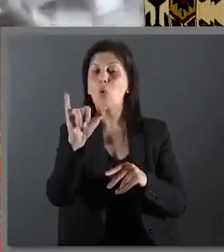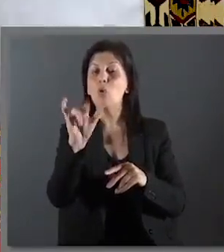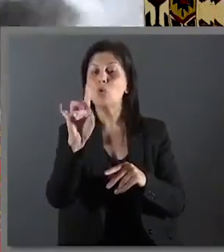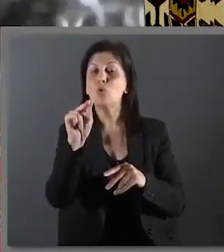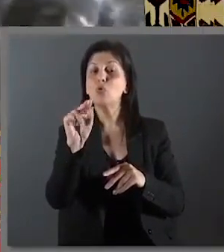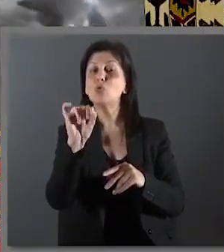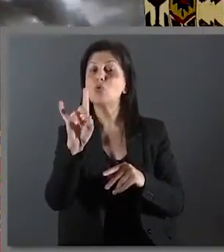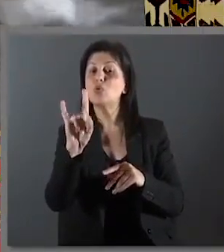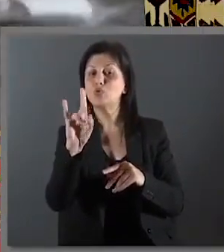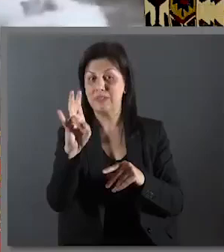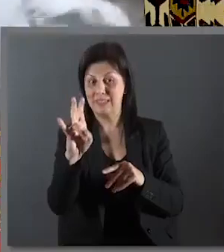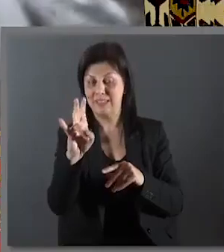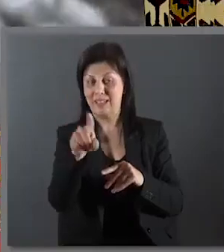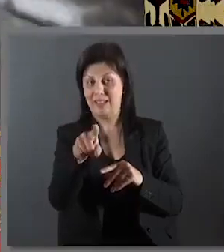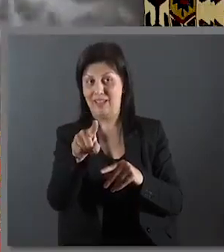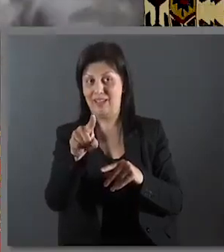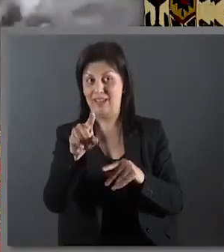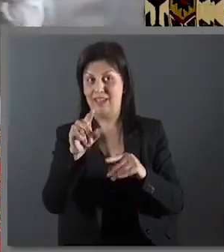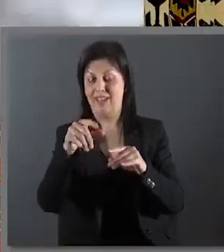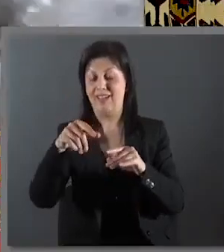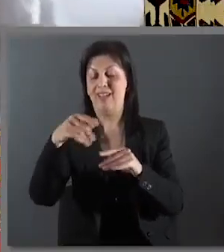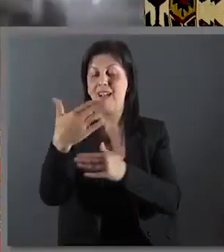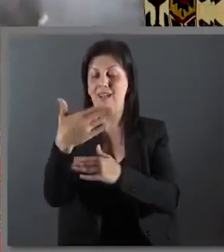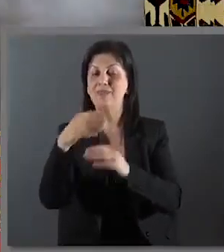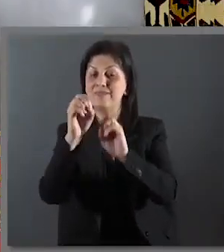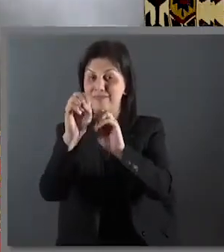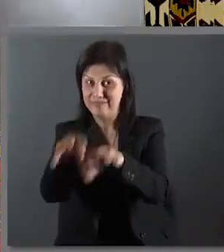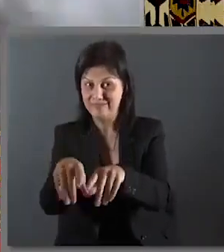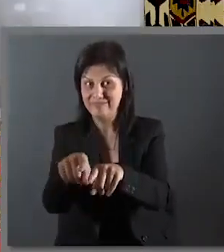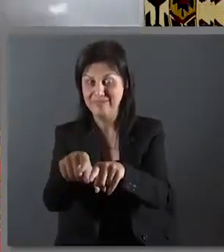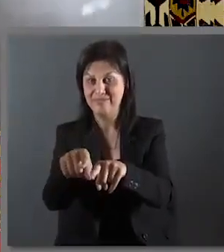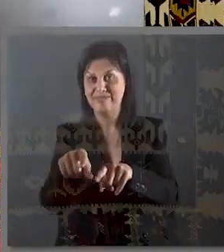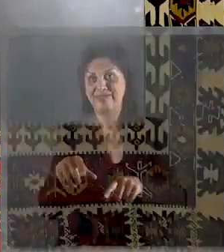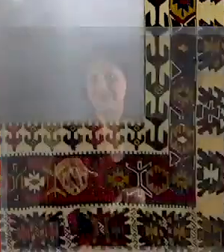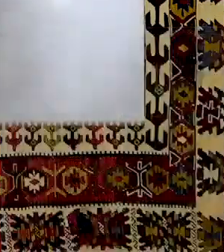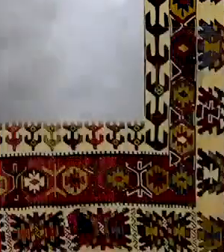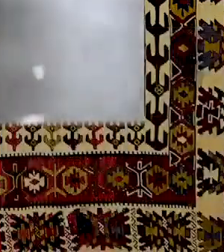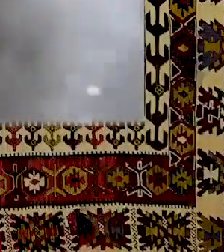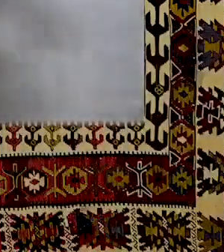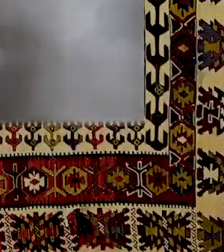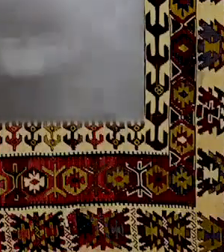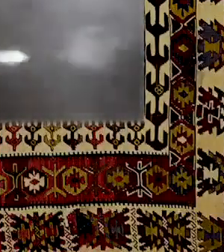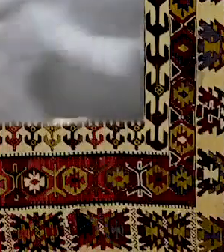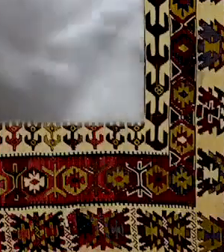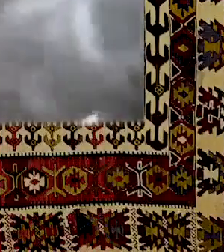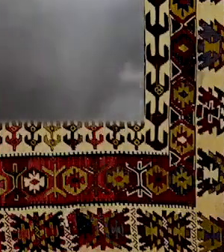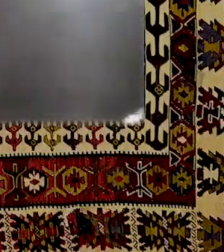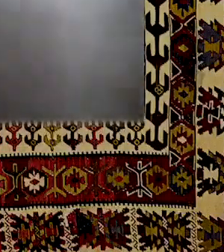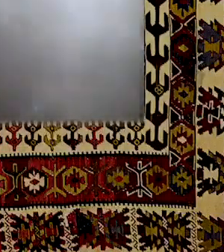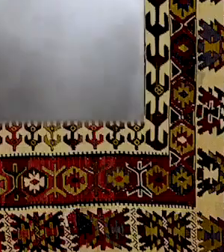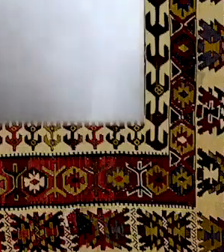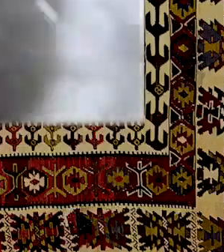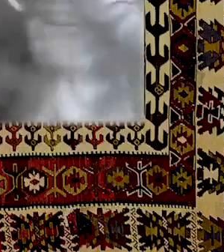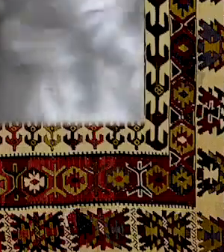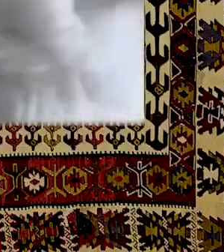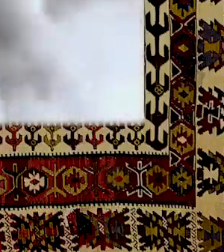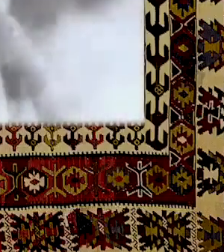gəlirdisə, xurcuna şirniyyat qoyulur. Əks halda isə xurcun boş qaytarılırdı.